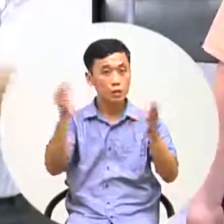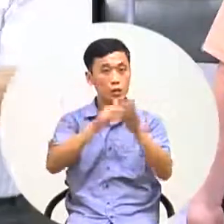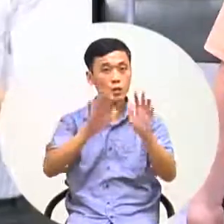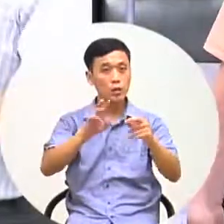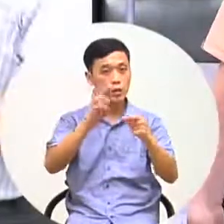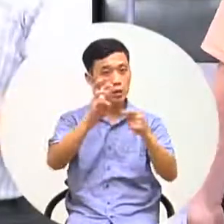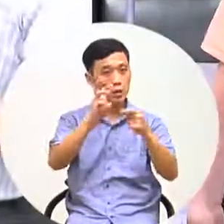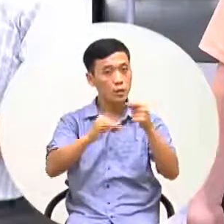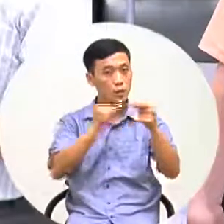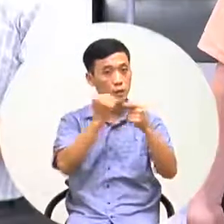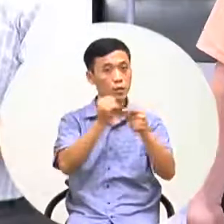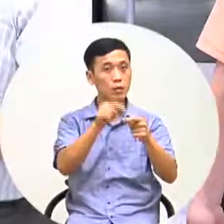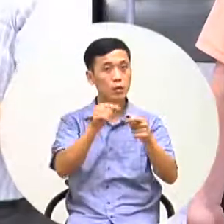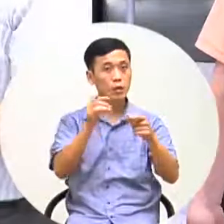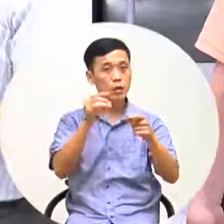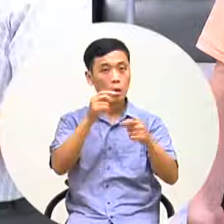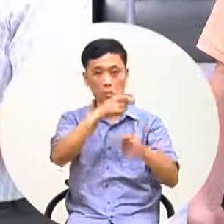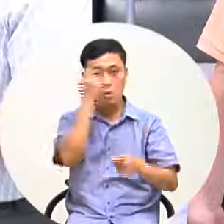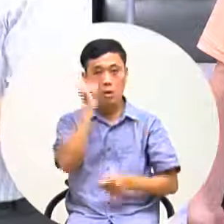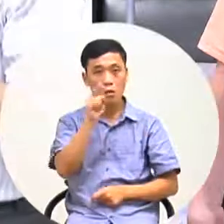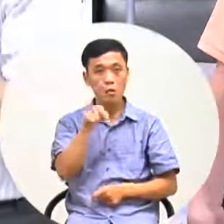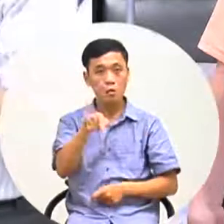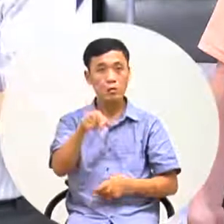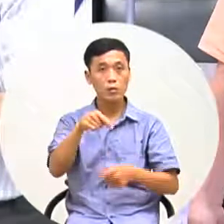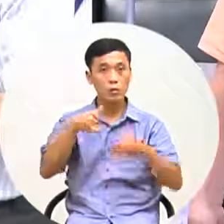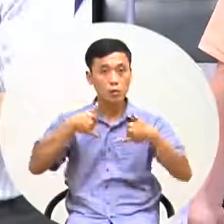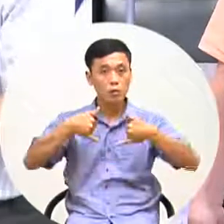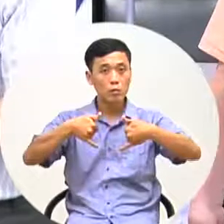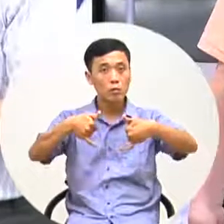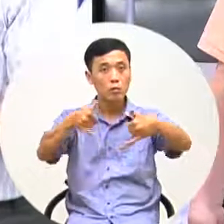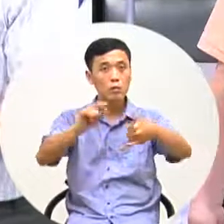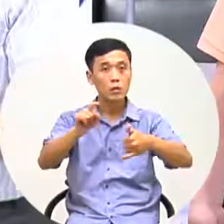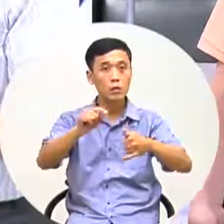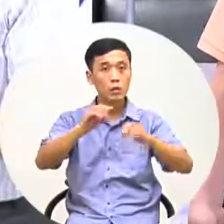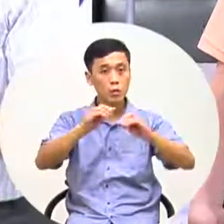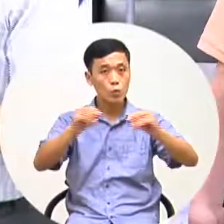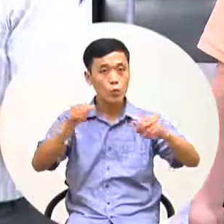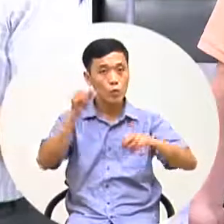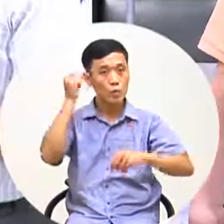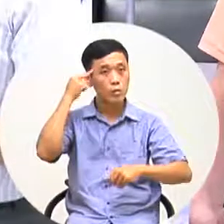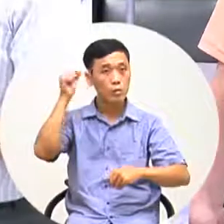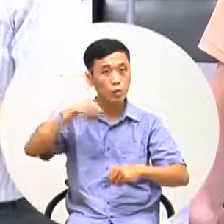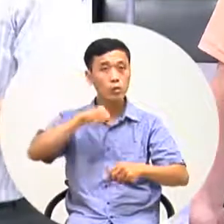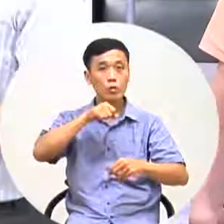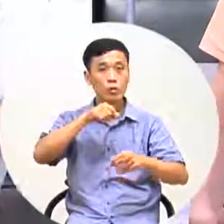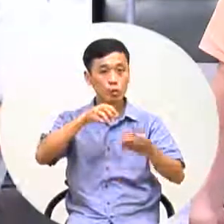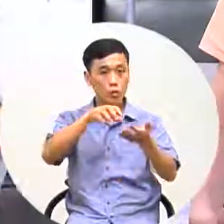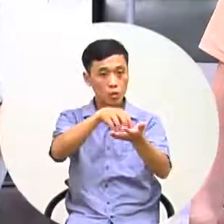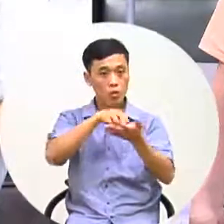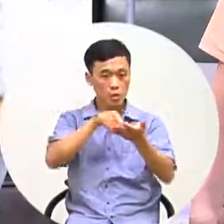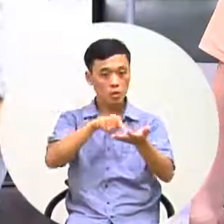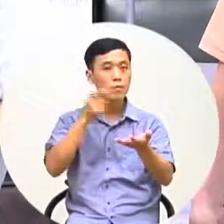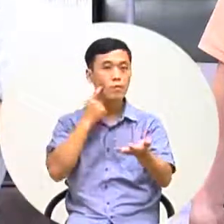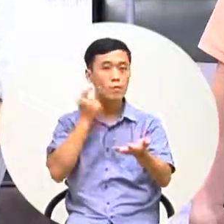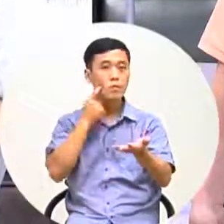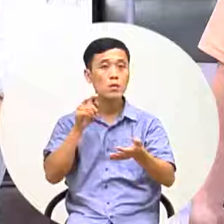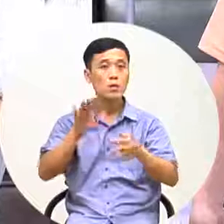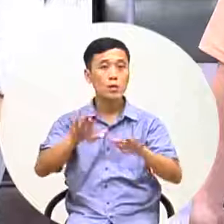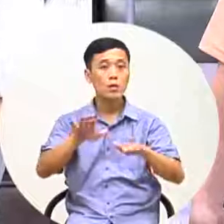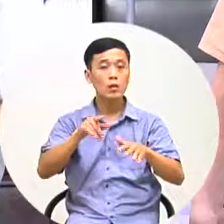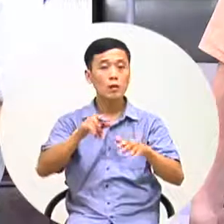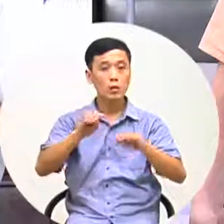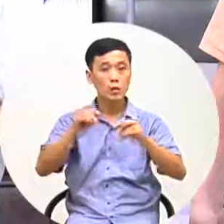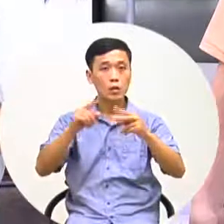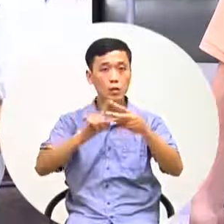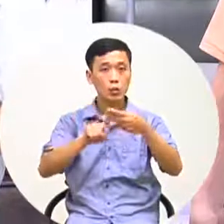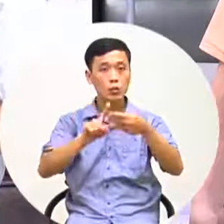讲，伊迄条输血通路的土地同意书是伪造的，啊，所以地主伫今年有来向阮申请讲要废止